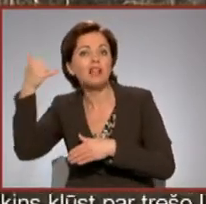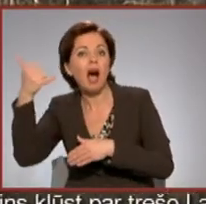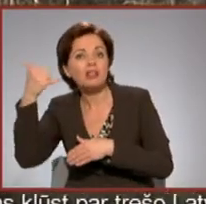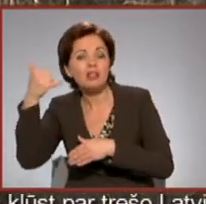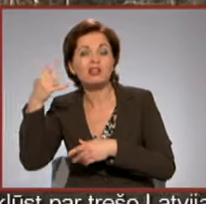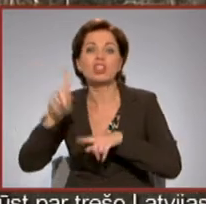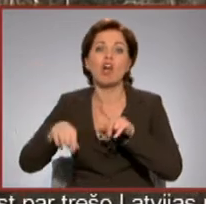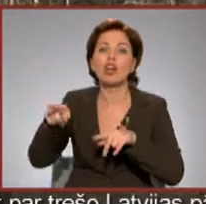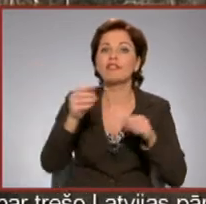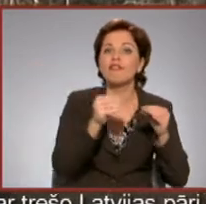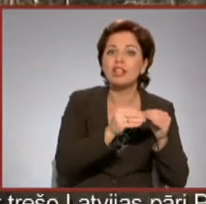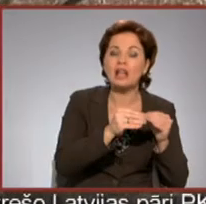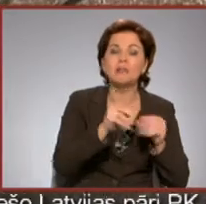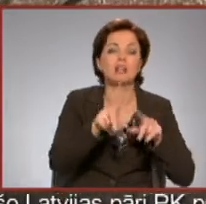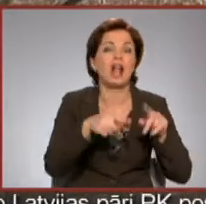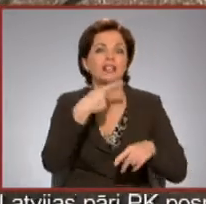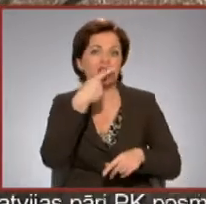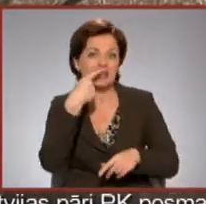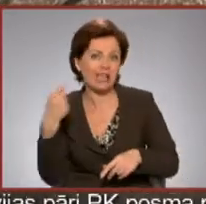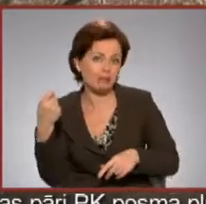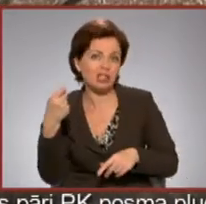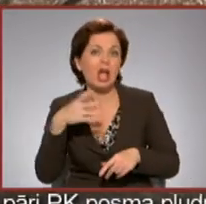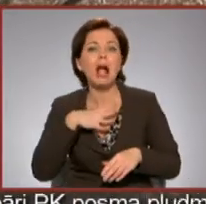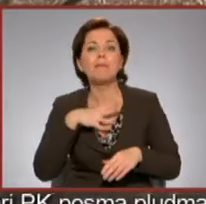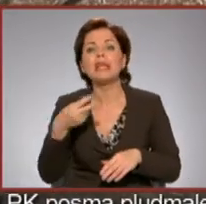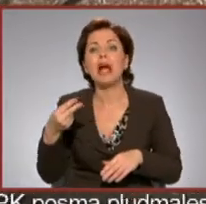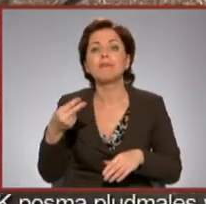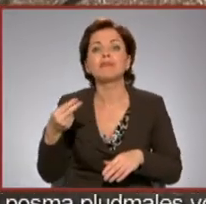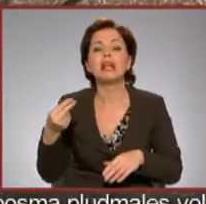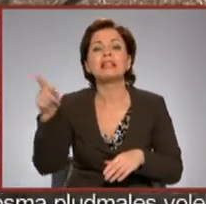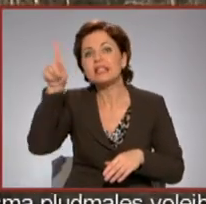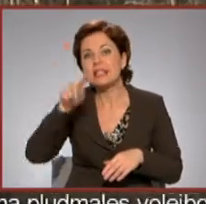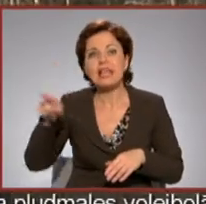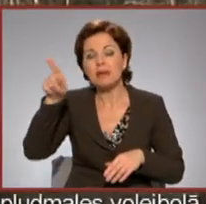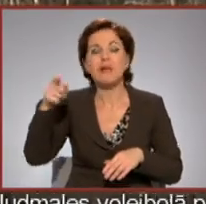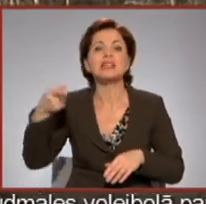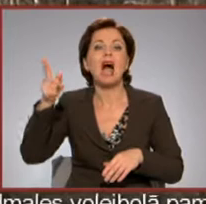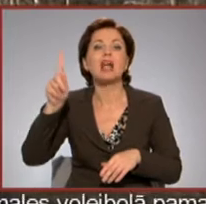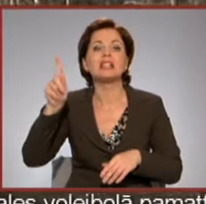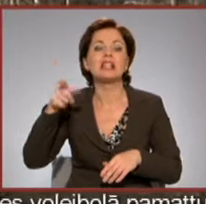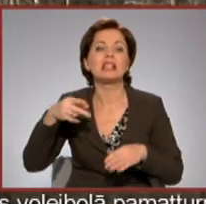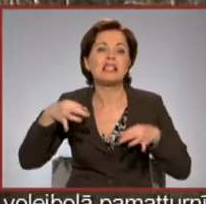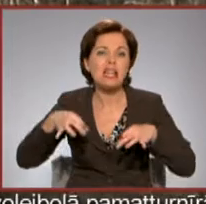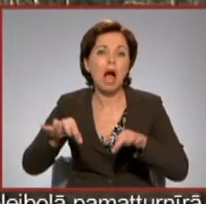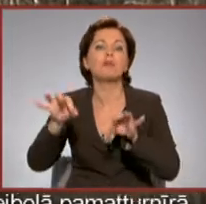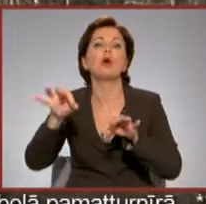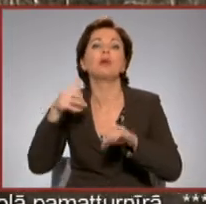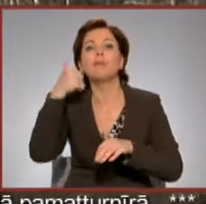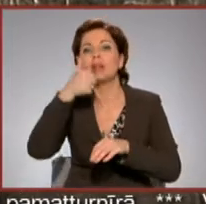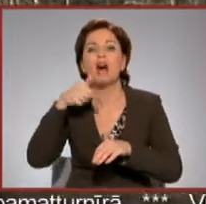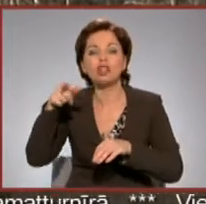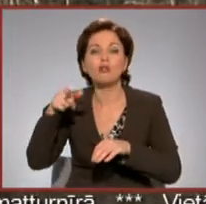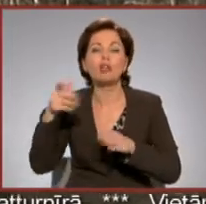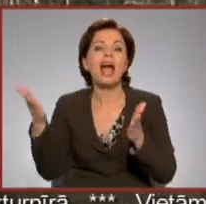ir 10, reizēm tur ir 100, ja. Ir bijušas zīmes, kad iebraukti tur aizliegts privāti īpašums, ja ir grāvi rakti, bet